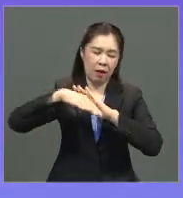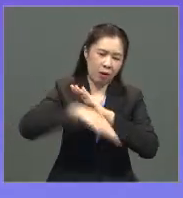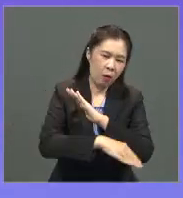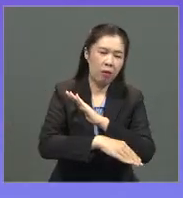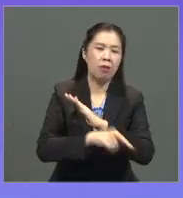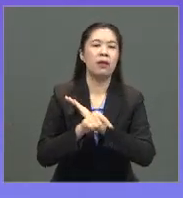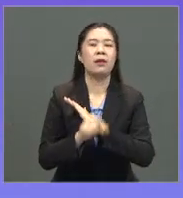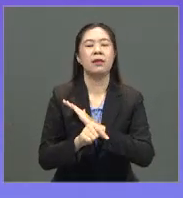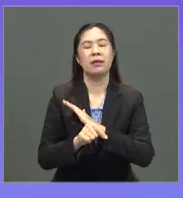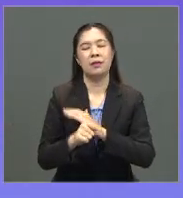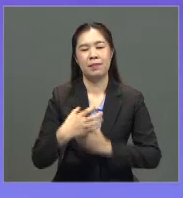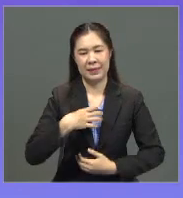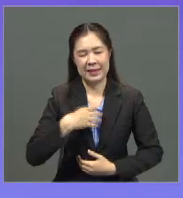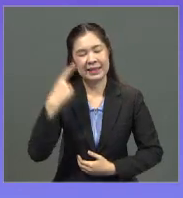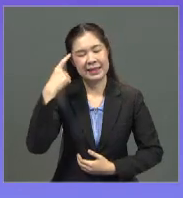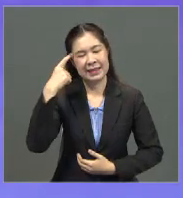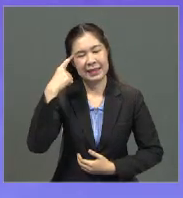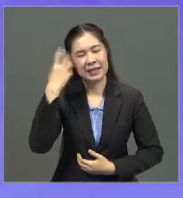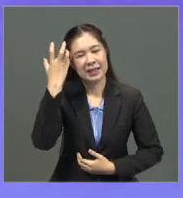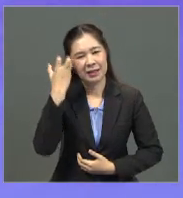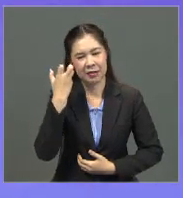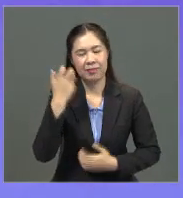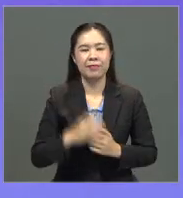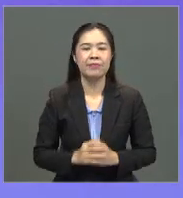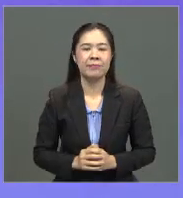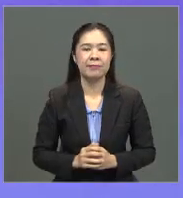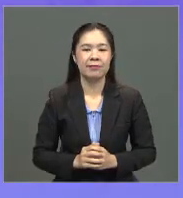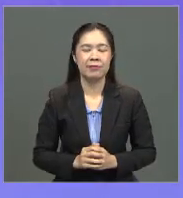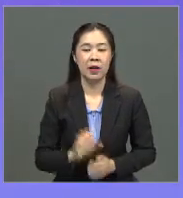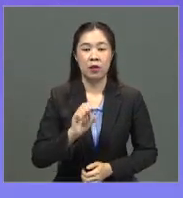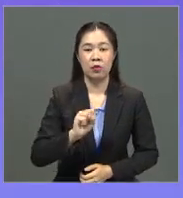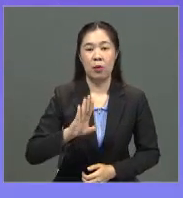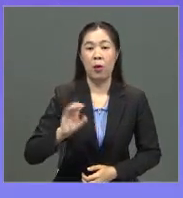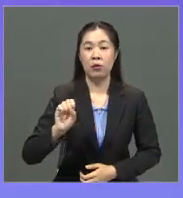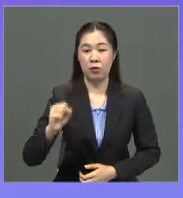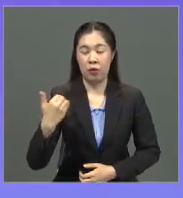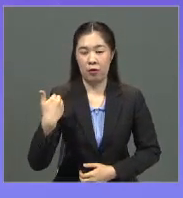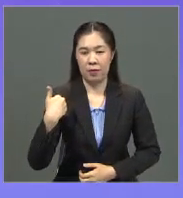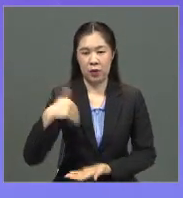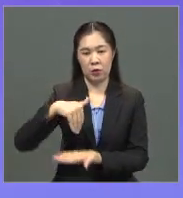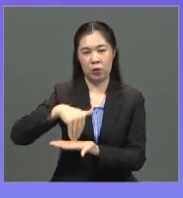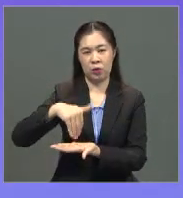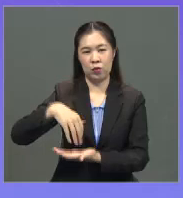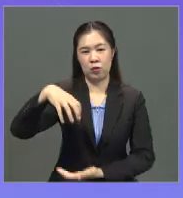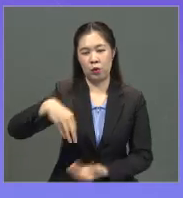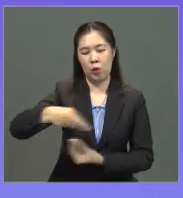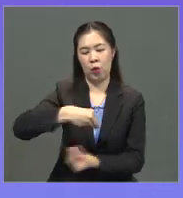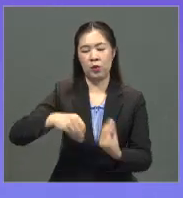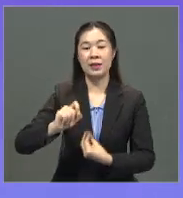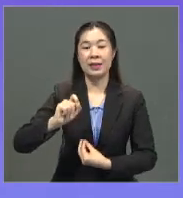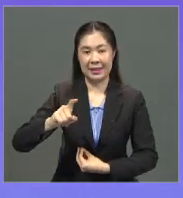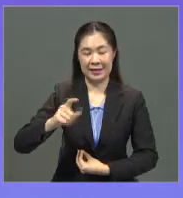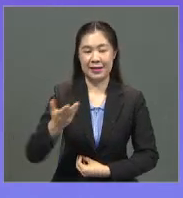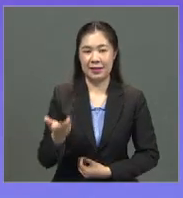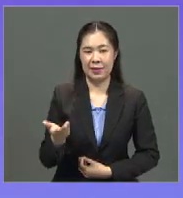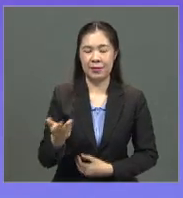เป็นตัวจะกลายเป็นตัวนะก็อยู่ในครั้งหนึ่งเนี่ยเมื่อวานนี้เนี่ยสบศ.หรือว่าที่ประชุมศูนย์บริหารสถานการณ์ด้านเศรษฐกิจของโควิช